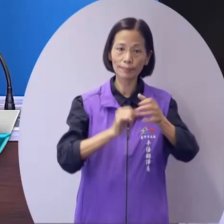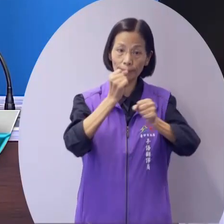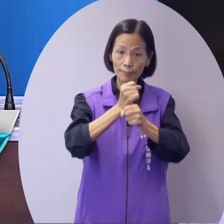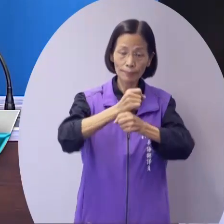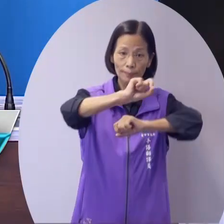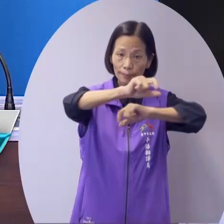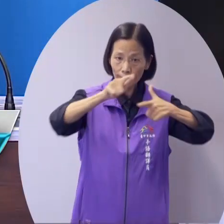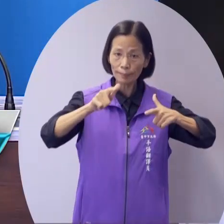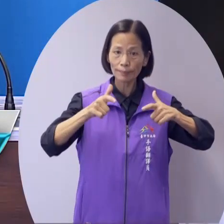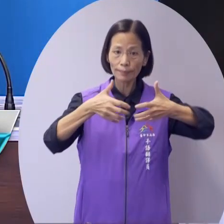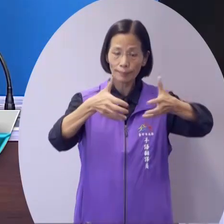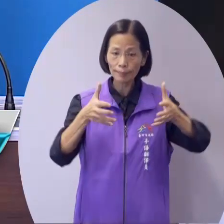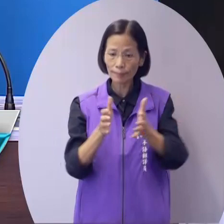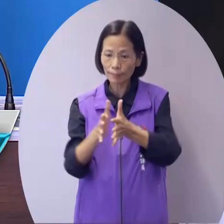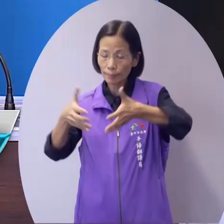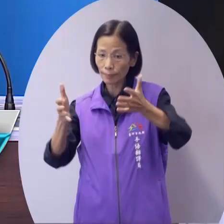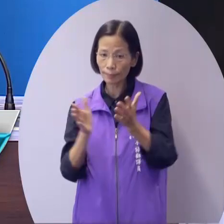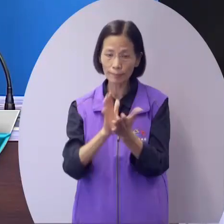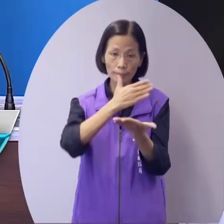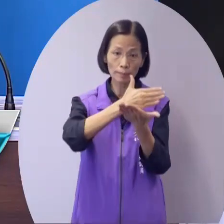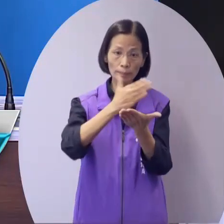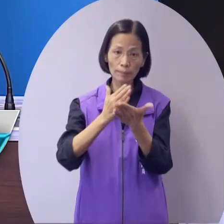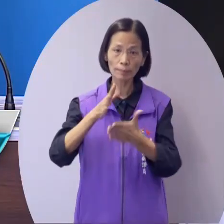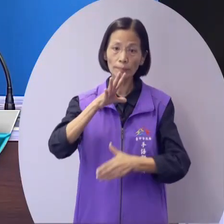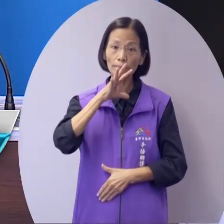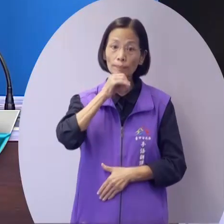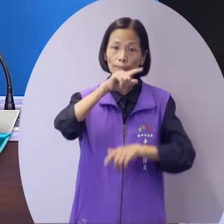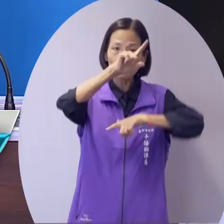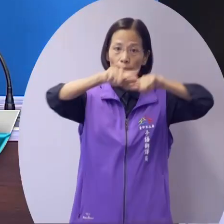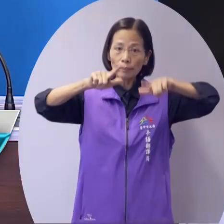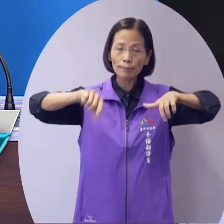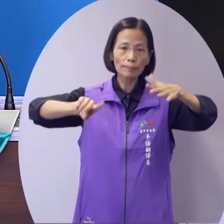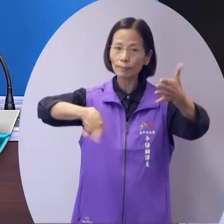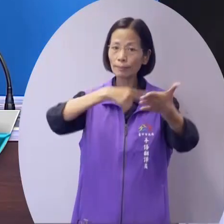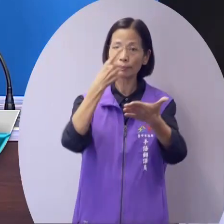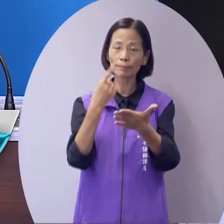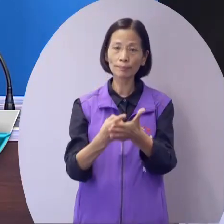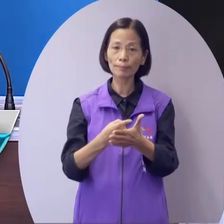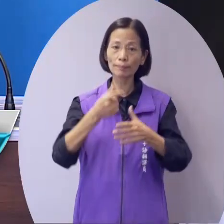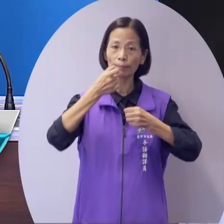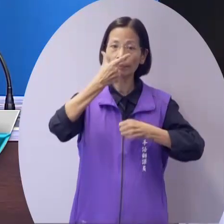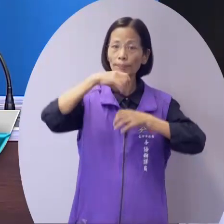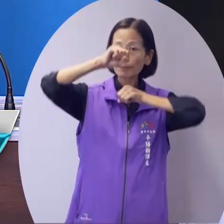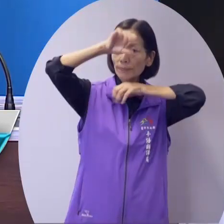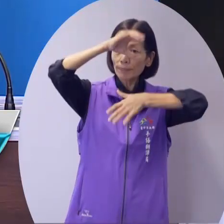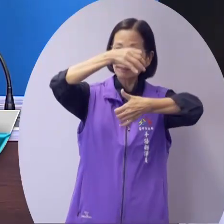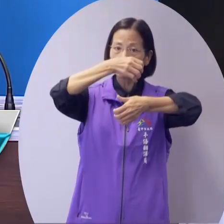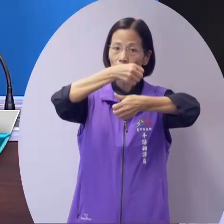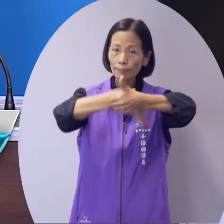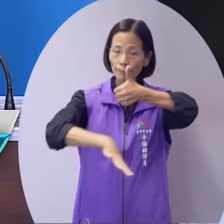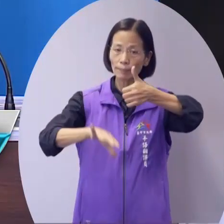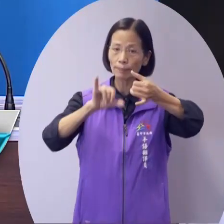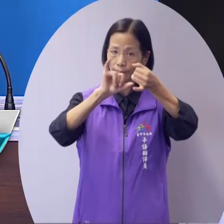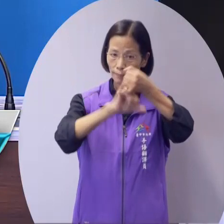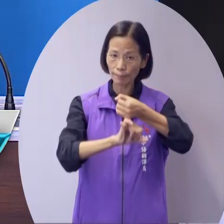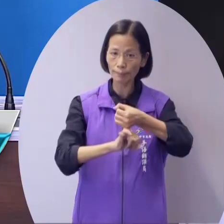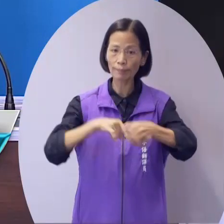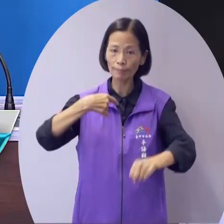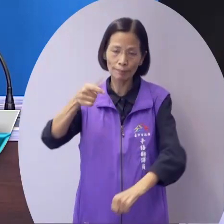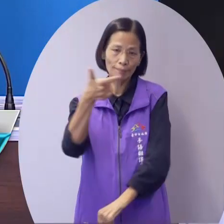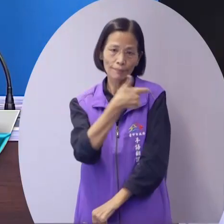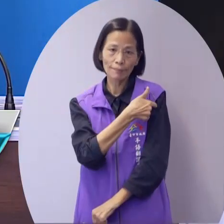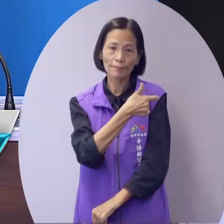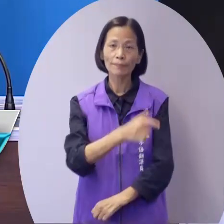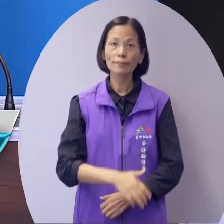业、各个族群、各个类别或是各个年龄层，全部要透过唐凤系统哈来进行这个预约